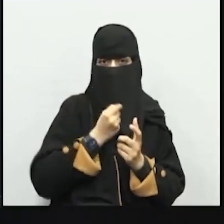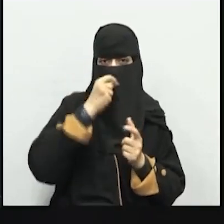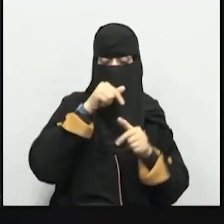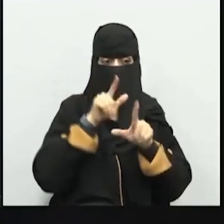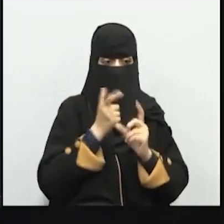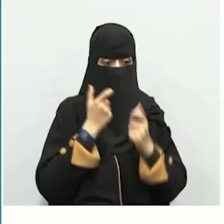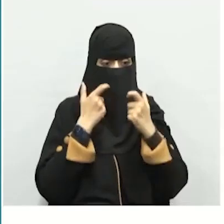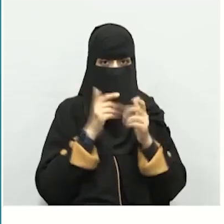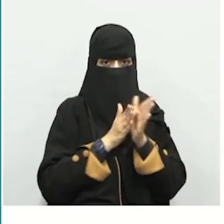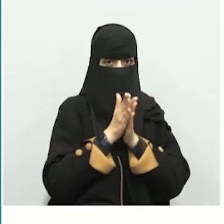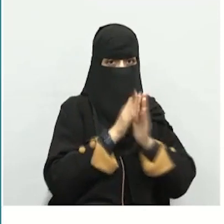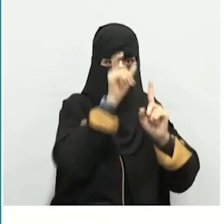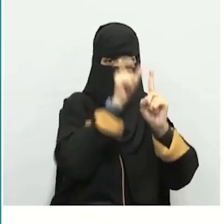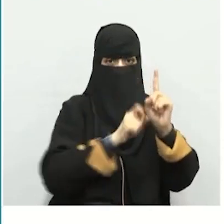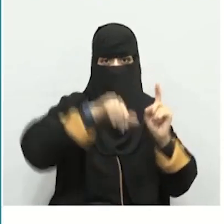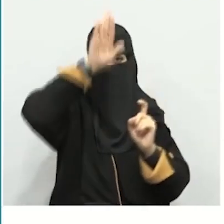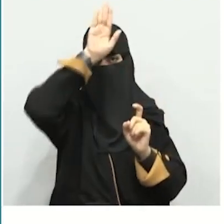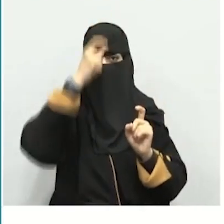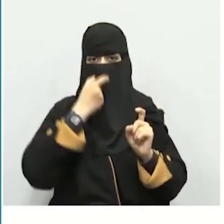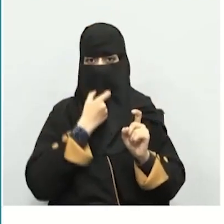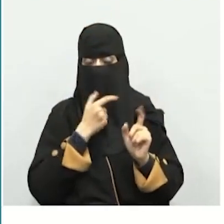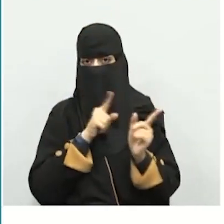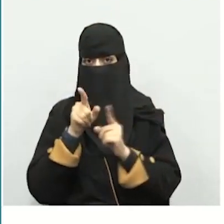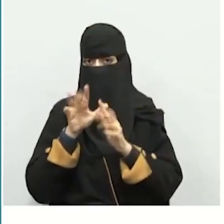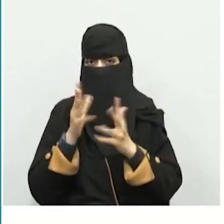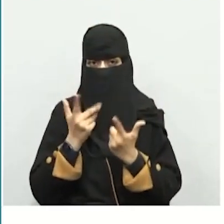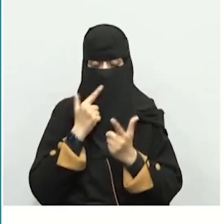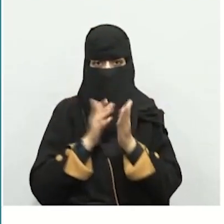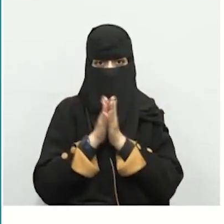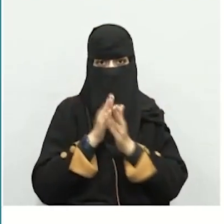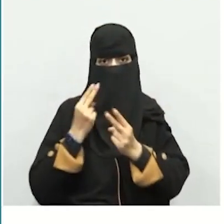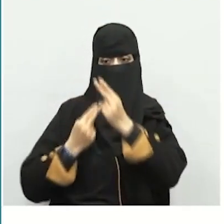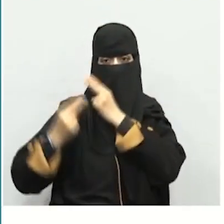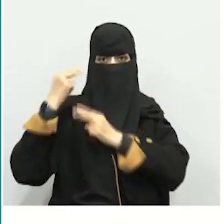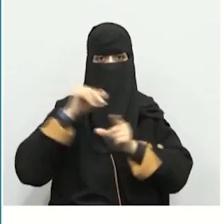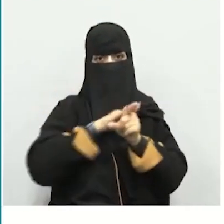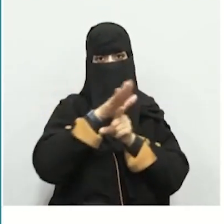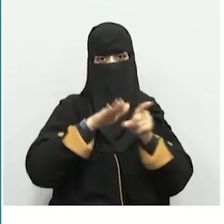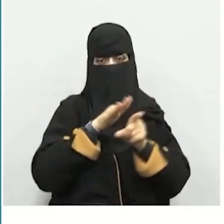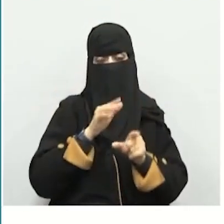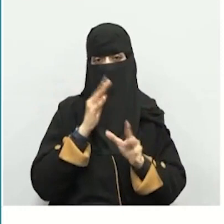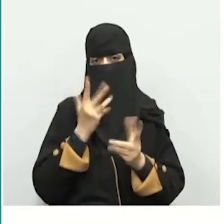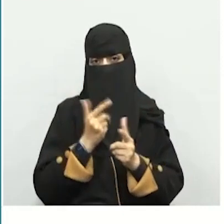عناية خادم الحرمين الشريفين الملك سلمان بن عبد العزيز بتاريخ الوطن.